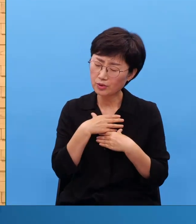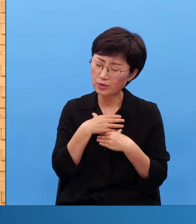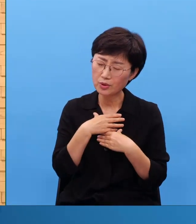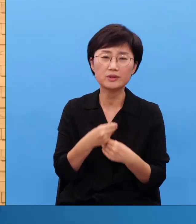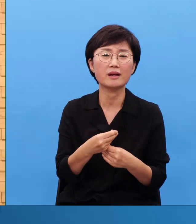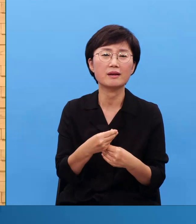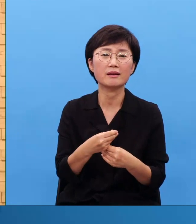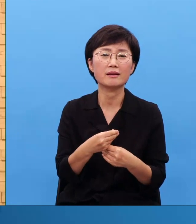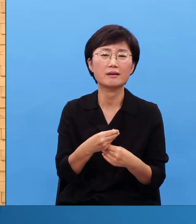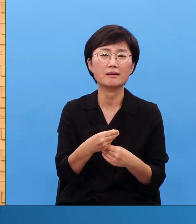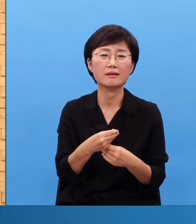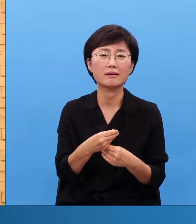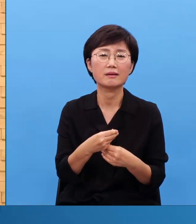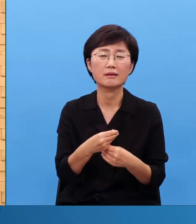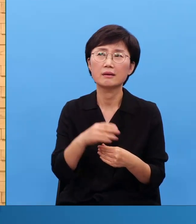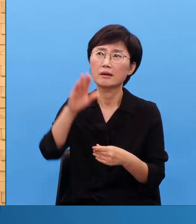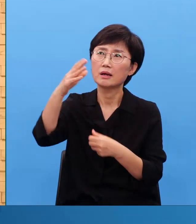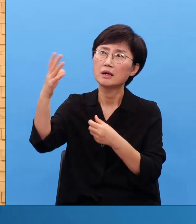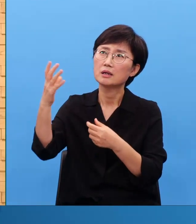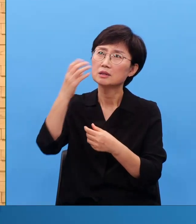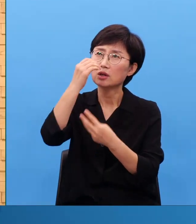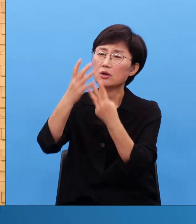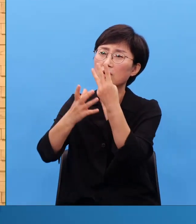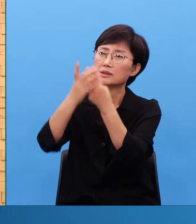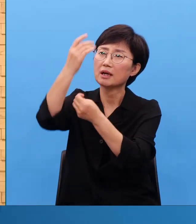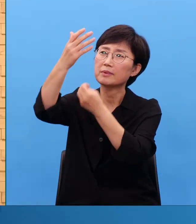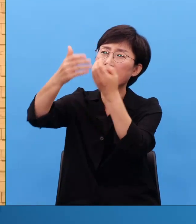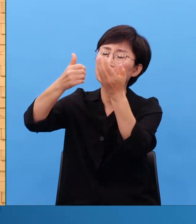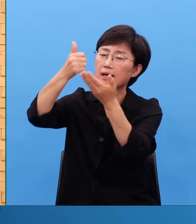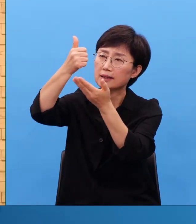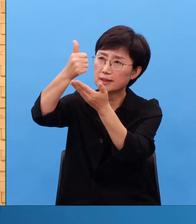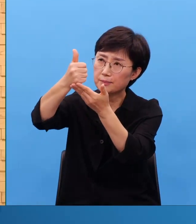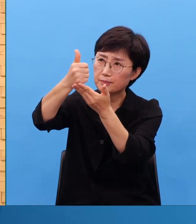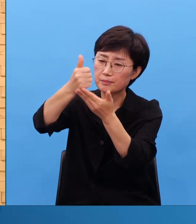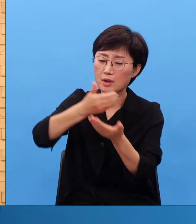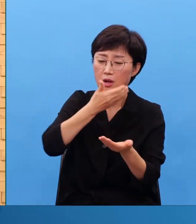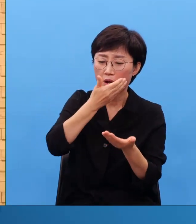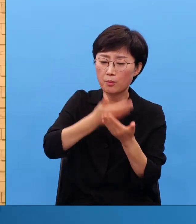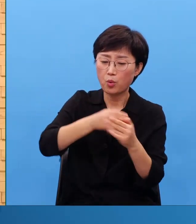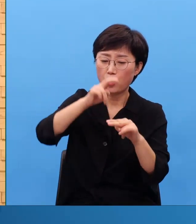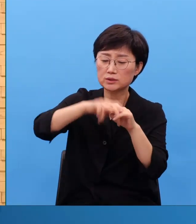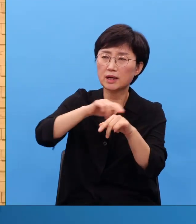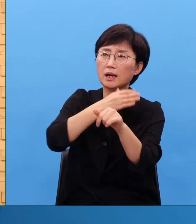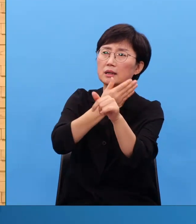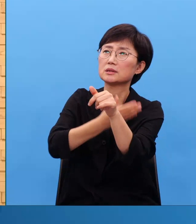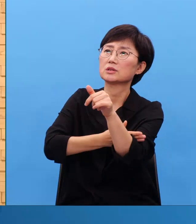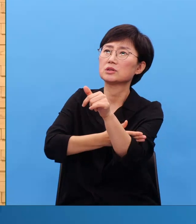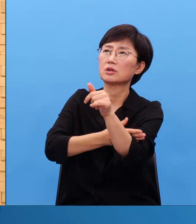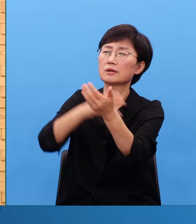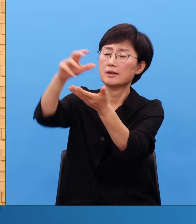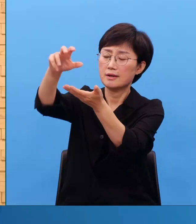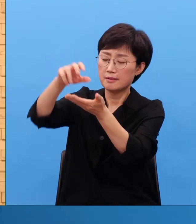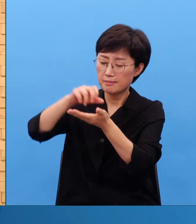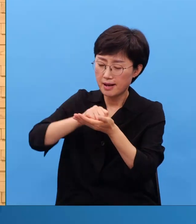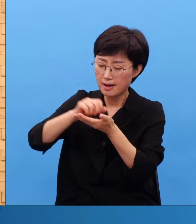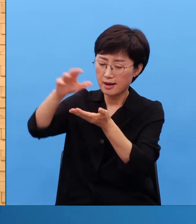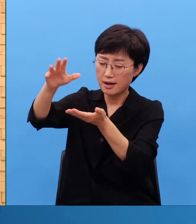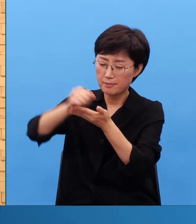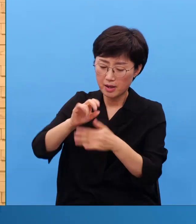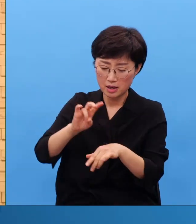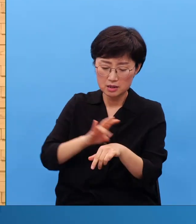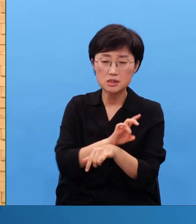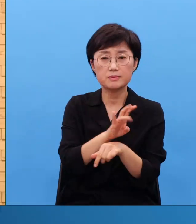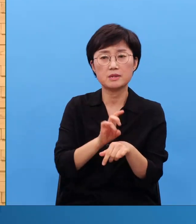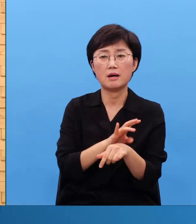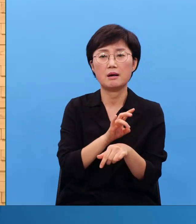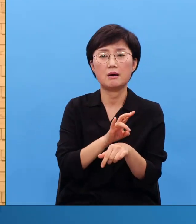항상 comfortable 나에게 ways. 성삼위 하나님 보좌의 능력, 삼시세술 능력이 되게 임하는데 얼마나 좋아요. 그게 우주의 능력이거든요. 임하는 거. It's so